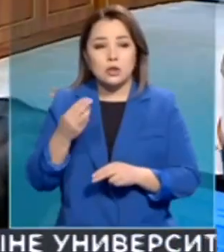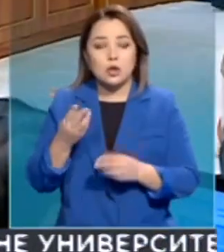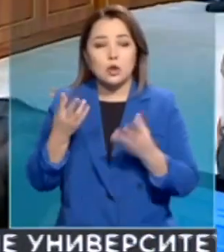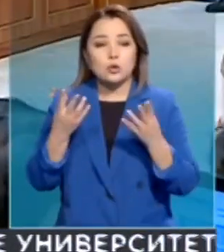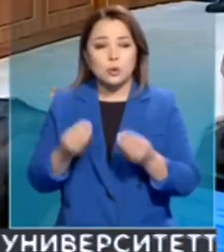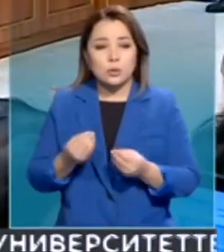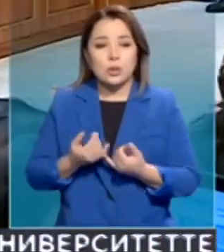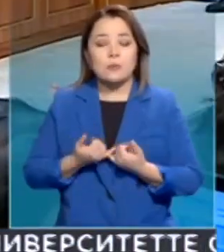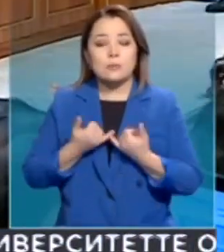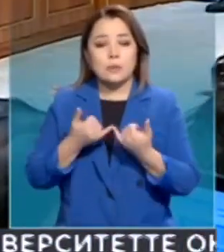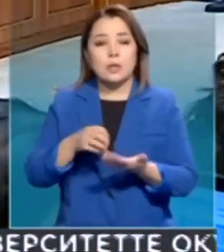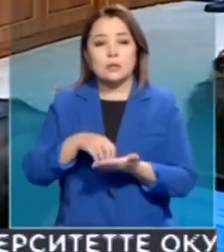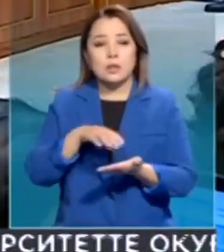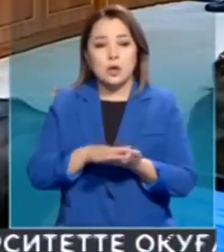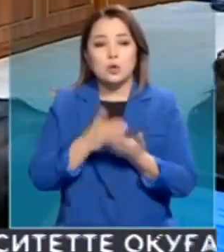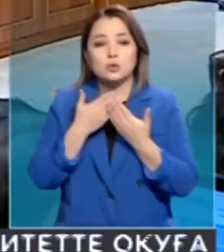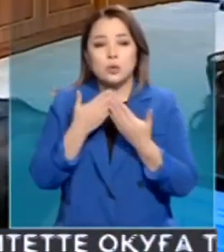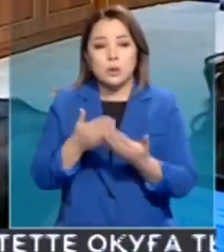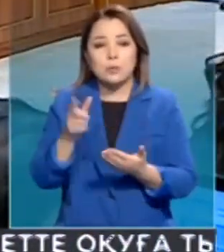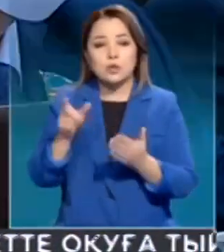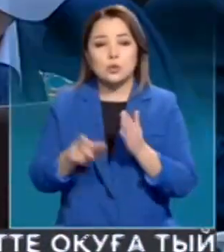белгілеуді сұраймыз, деді депутат.